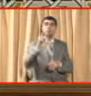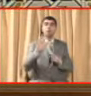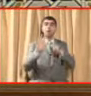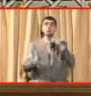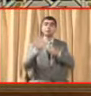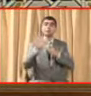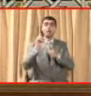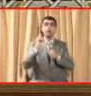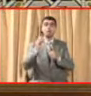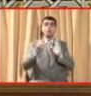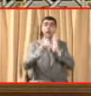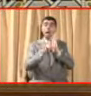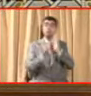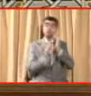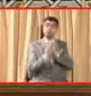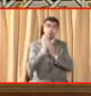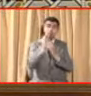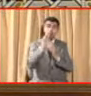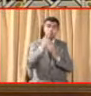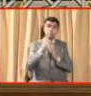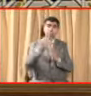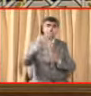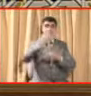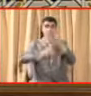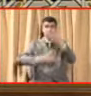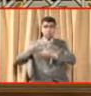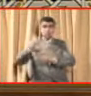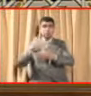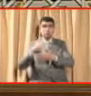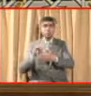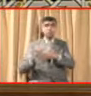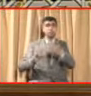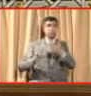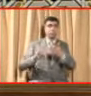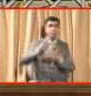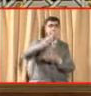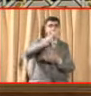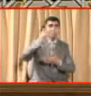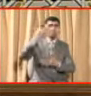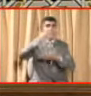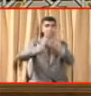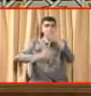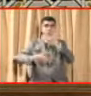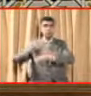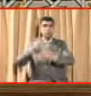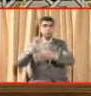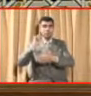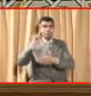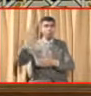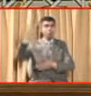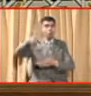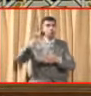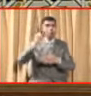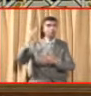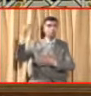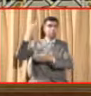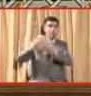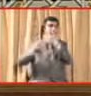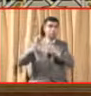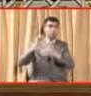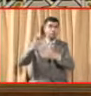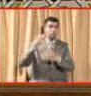116/13 يوافق بموجبها اتفاق بشأن الخدمات الجوية الموقع بأبيدجان في 19